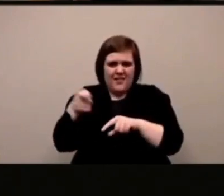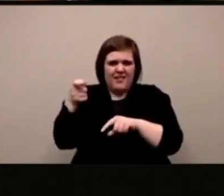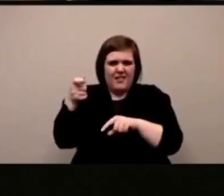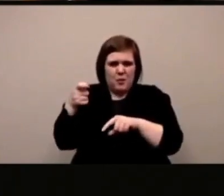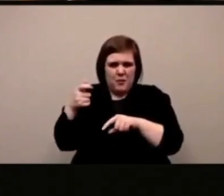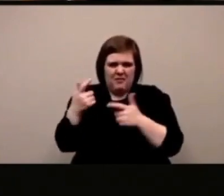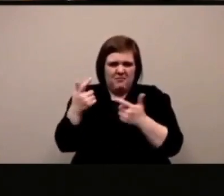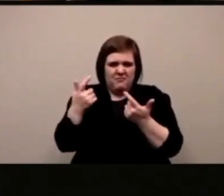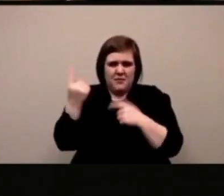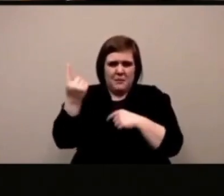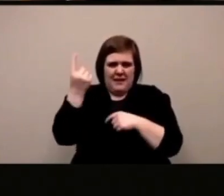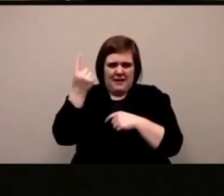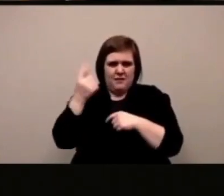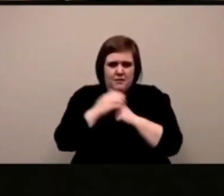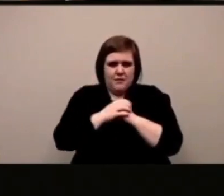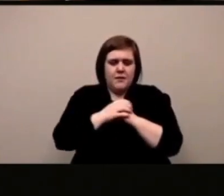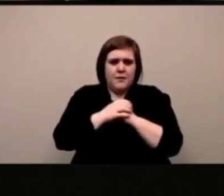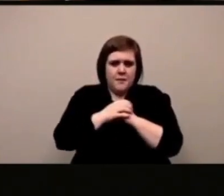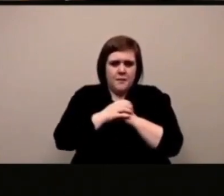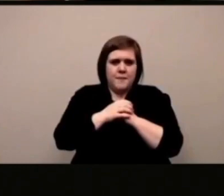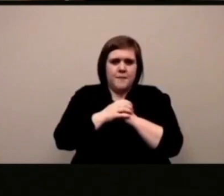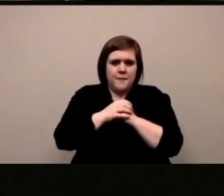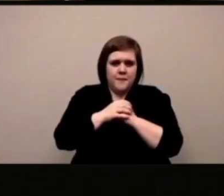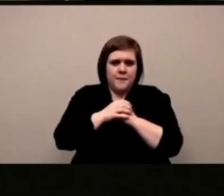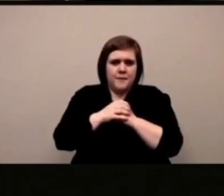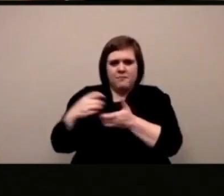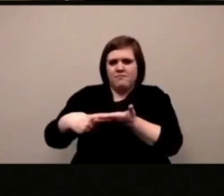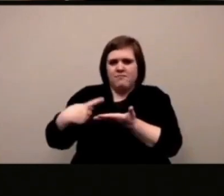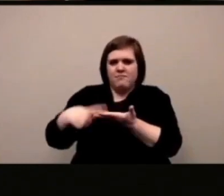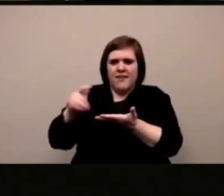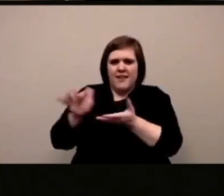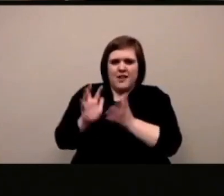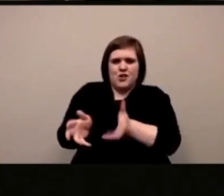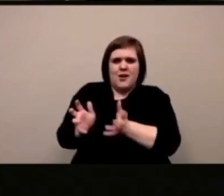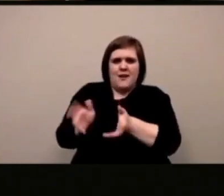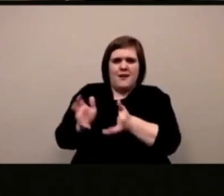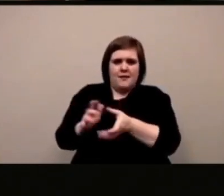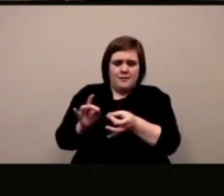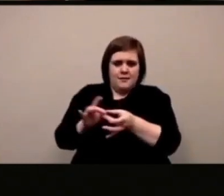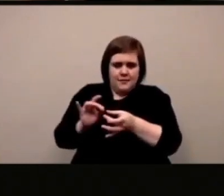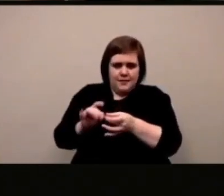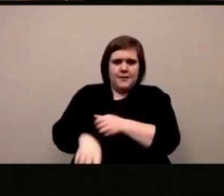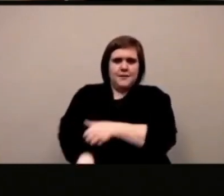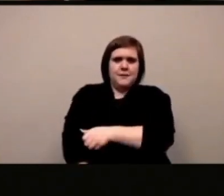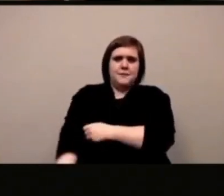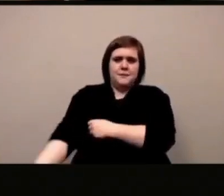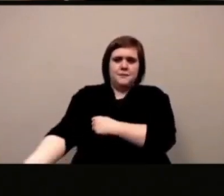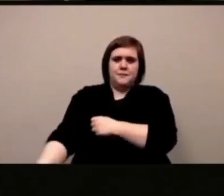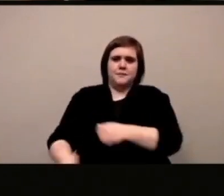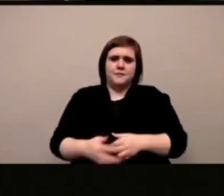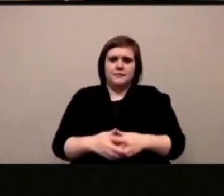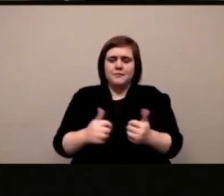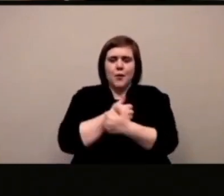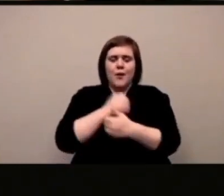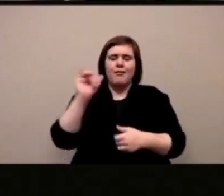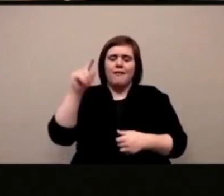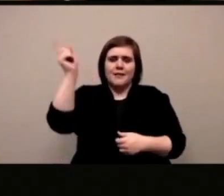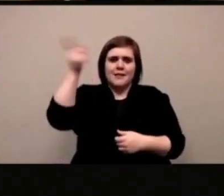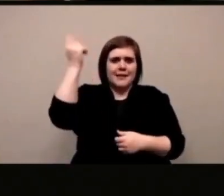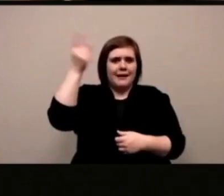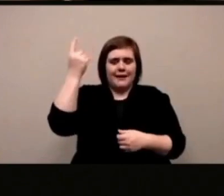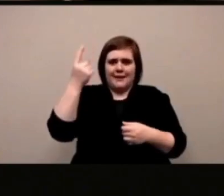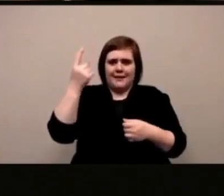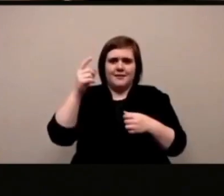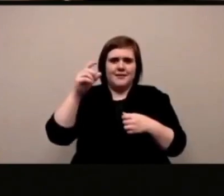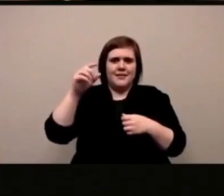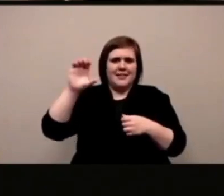吹いたりとかありがとう背景が出てくるとあるいはとドラゴンの方じゃなくて口の方から火を吐い